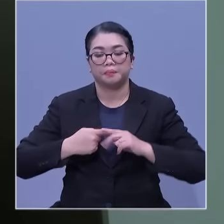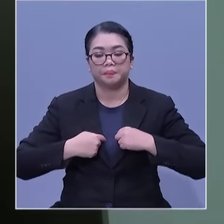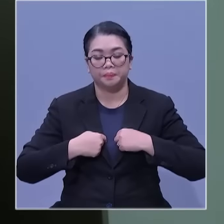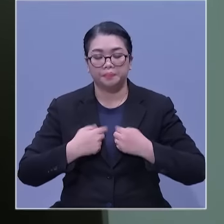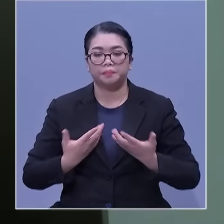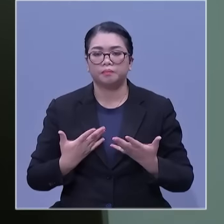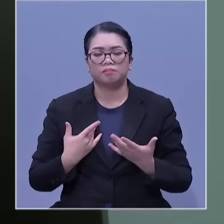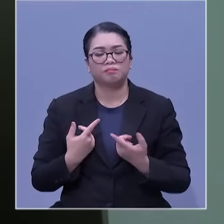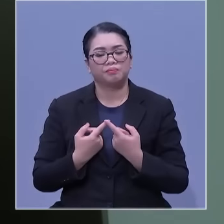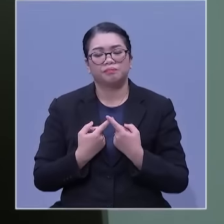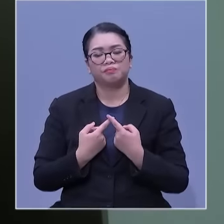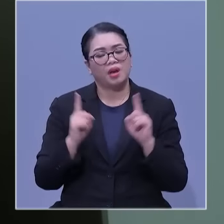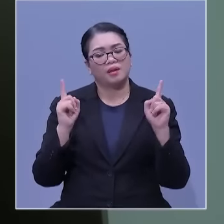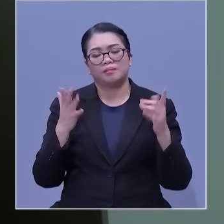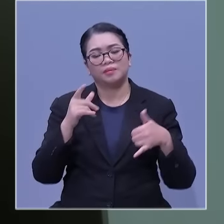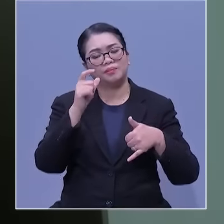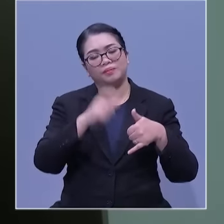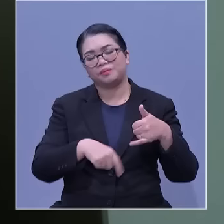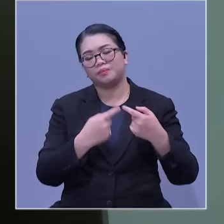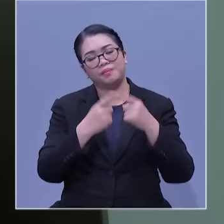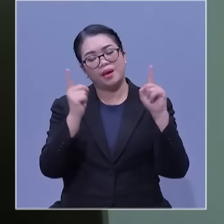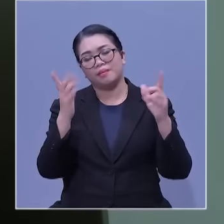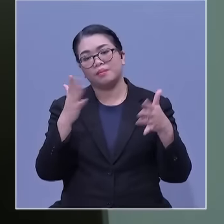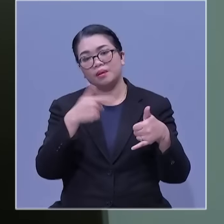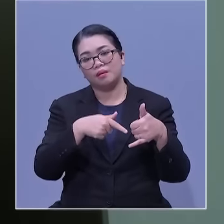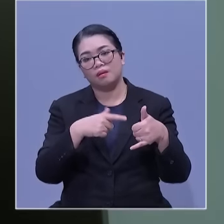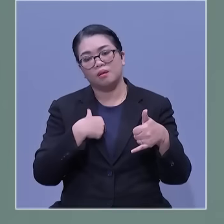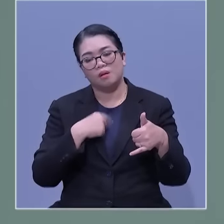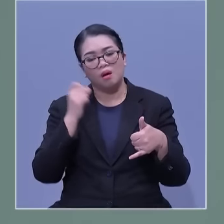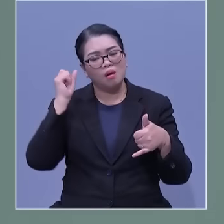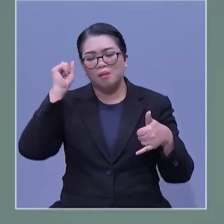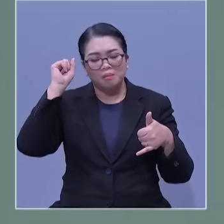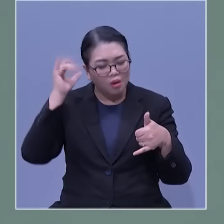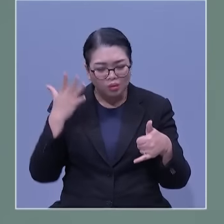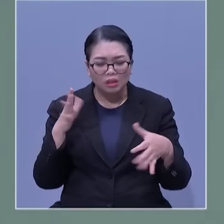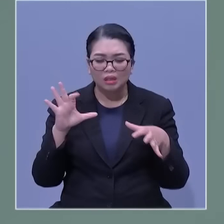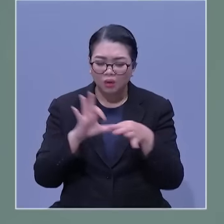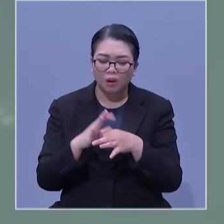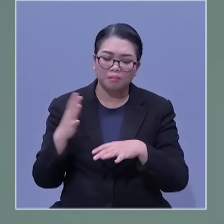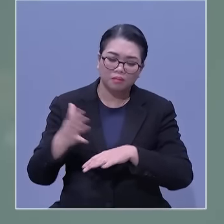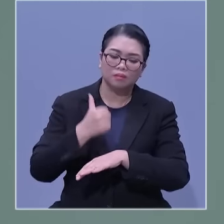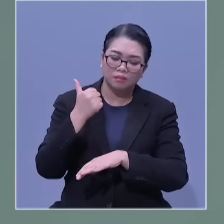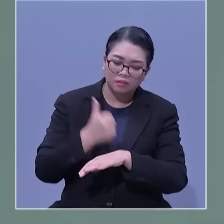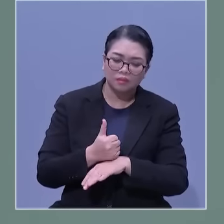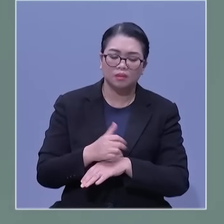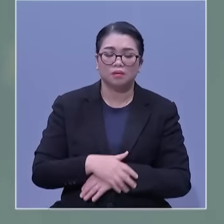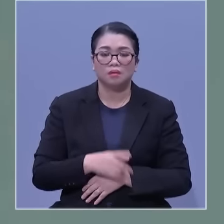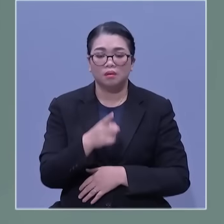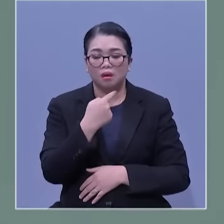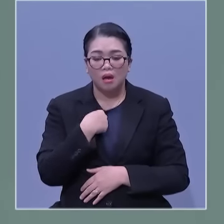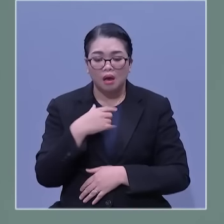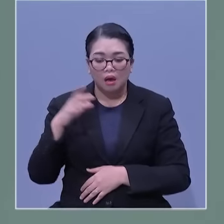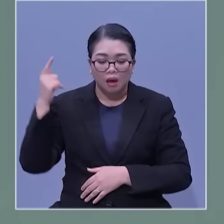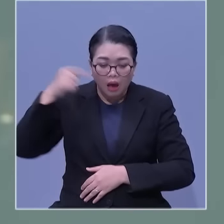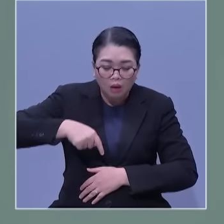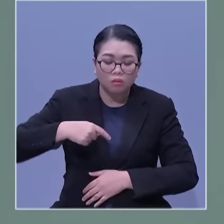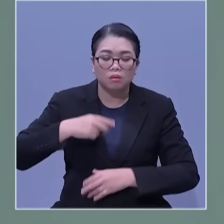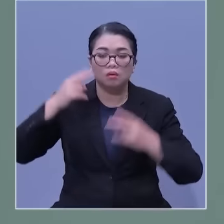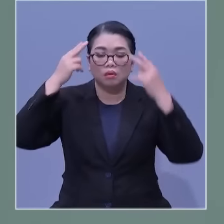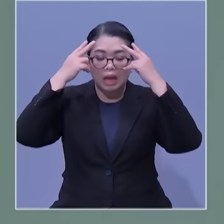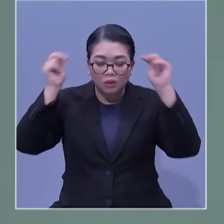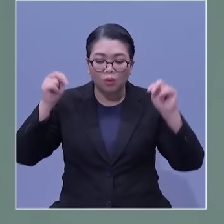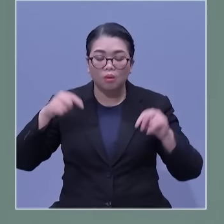เองเนี่ยไม่แปลกใจในตัวคุณเศรษฐาที่ไม่เคยมีความเข้าใจเรื่องของการเมืองเพราะว่าจู่ๆก็ได้มาเป็นนายก